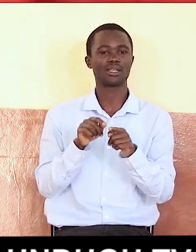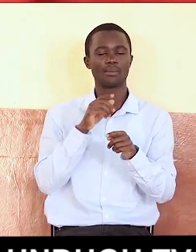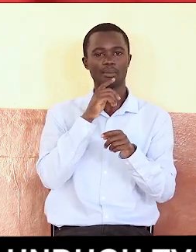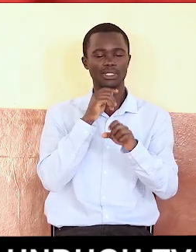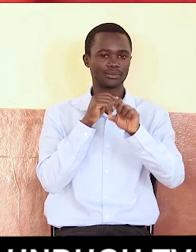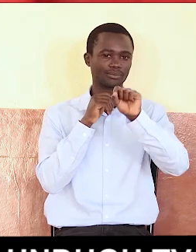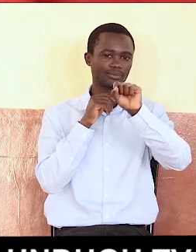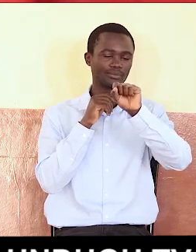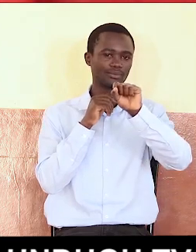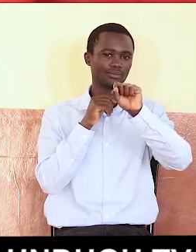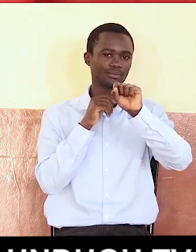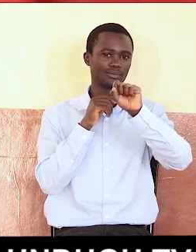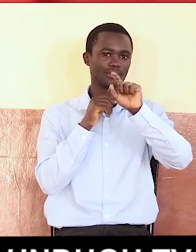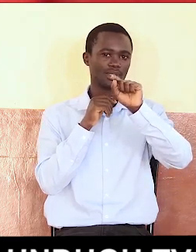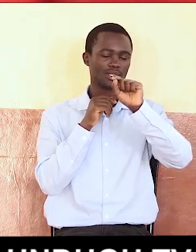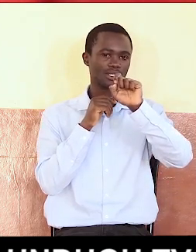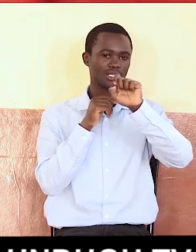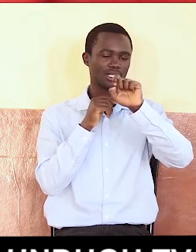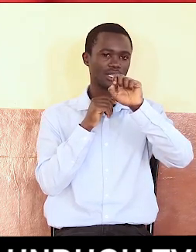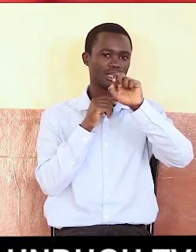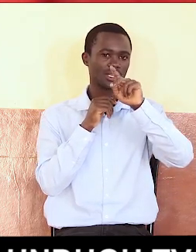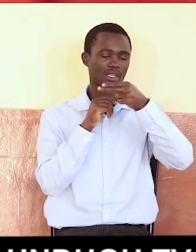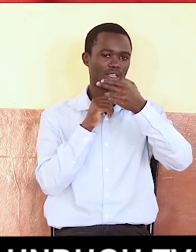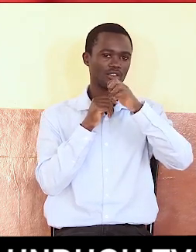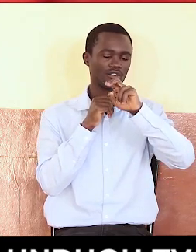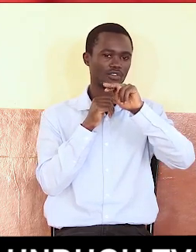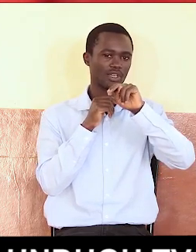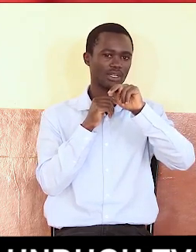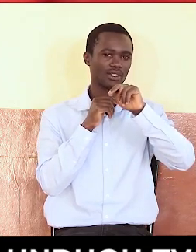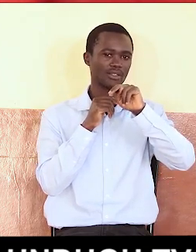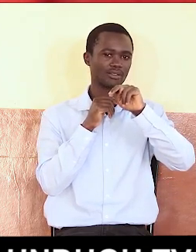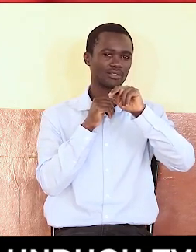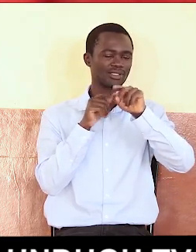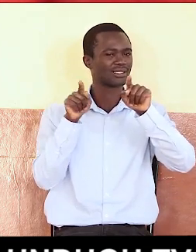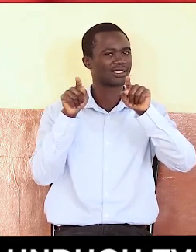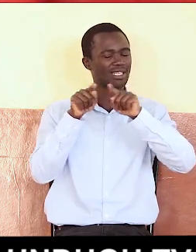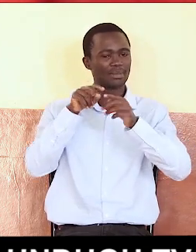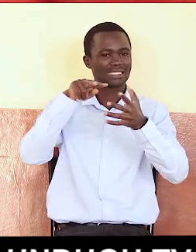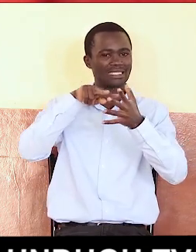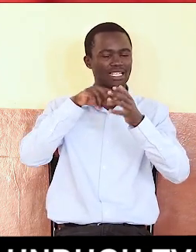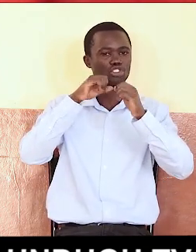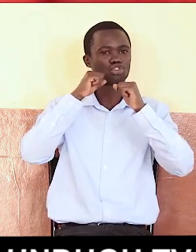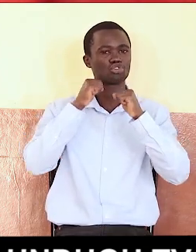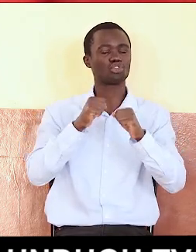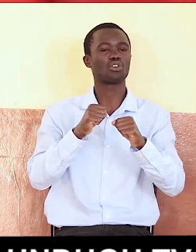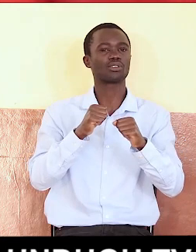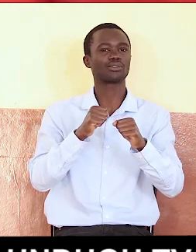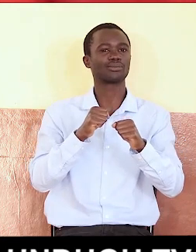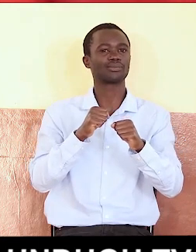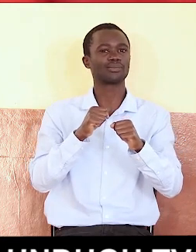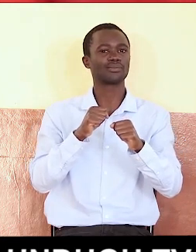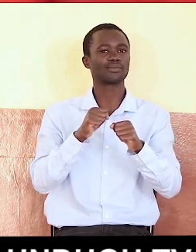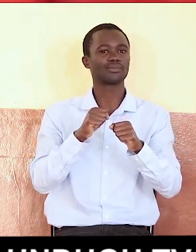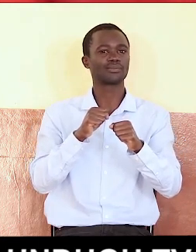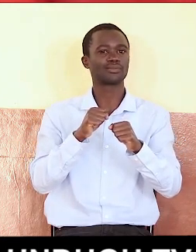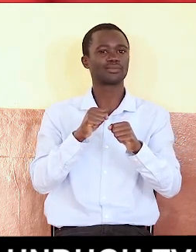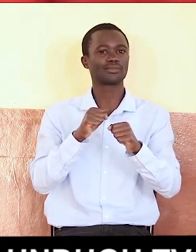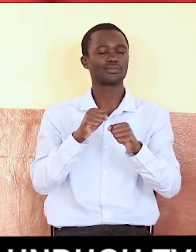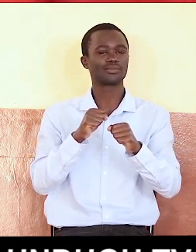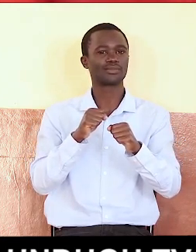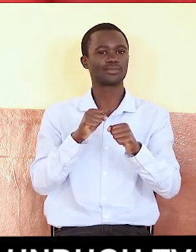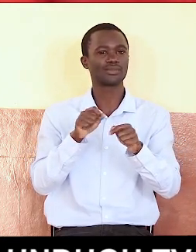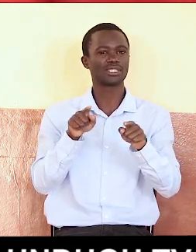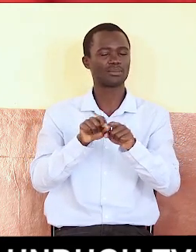alitoa ushahidi. Na Stefano aliarticulate vizuri ule ufahamu na jinsi ya wokovu kutoka Misri